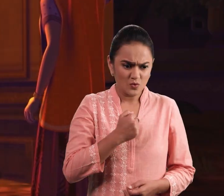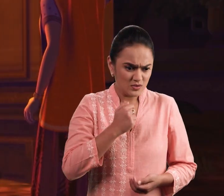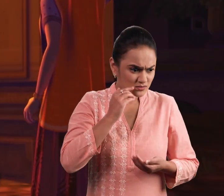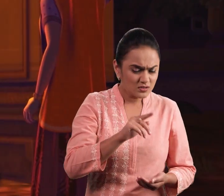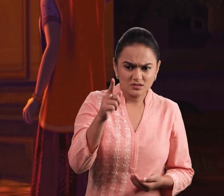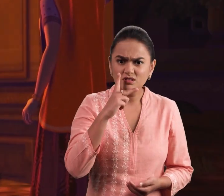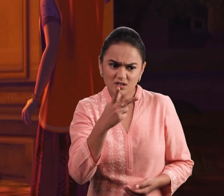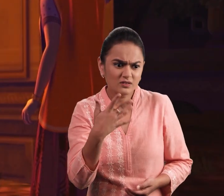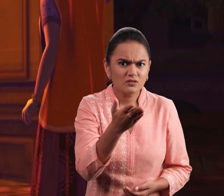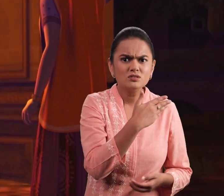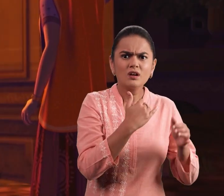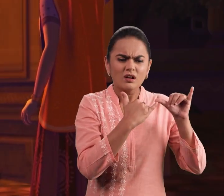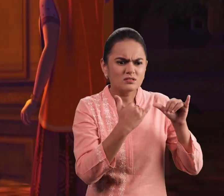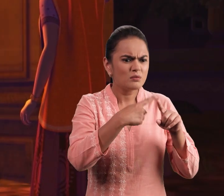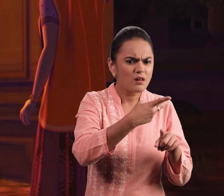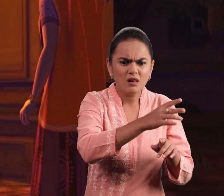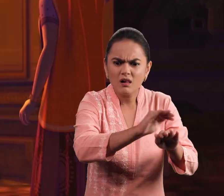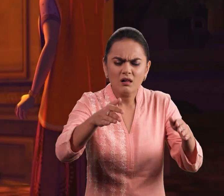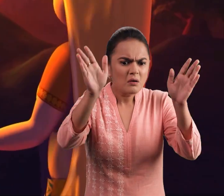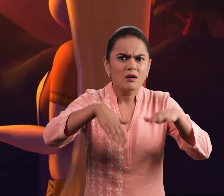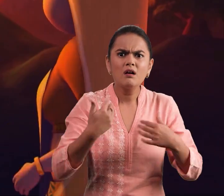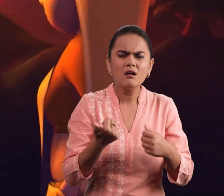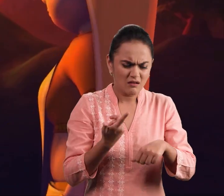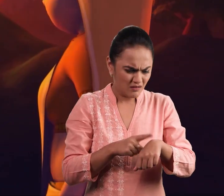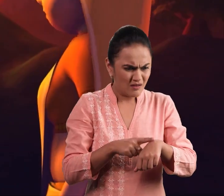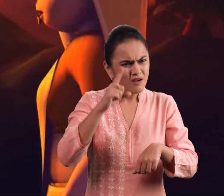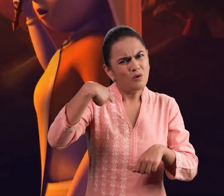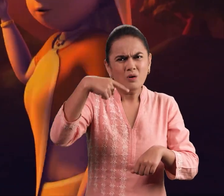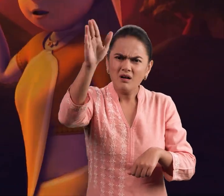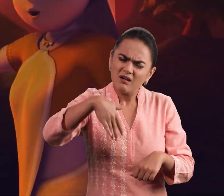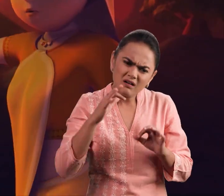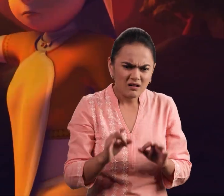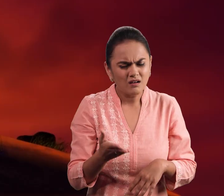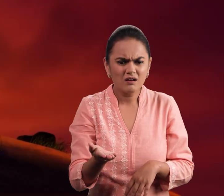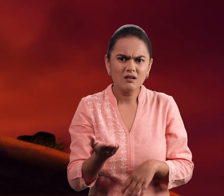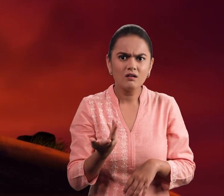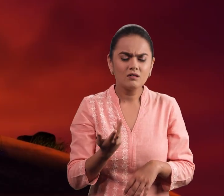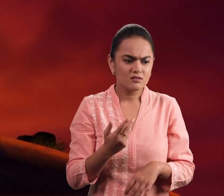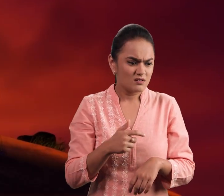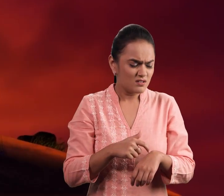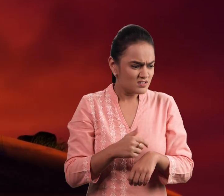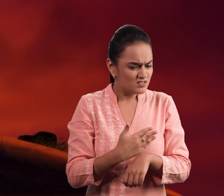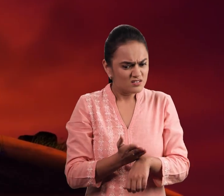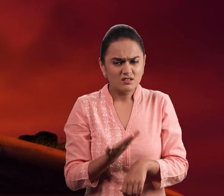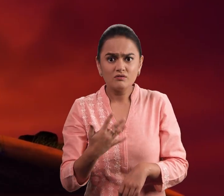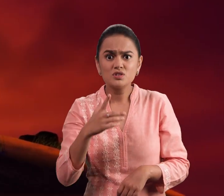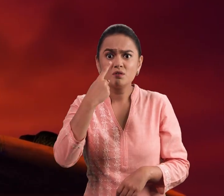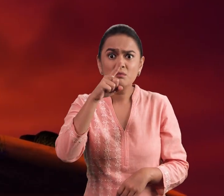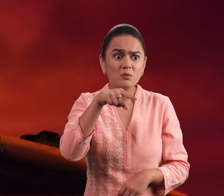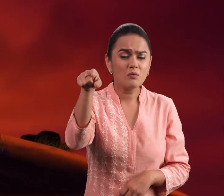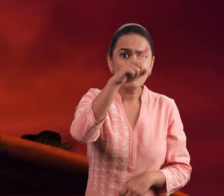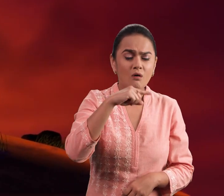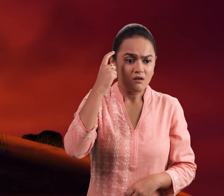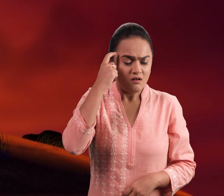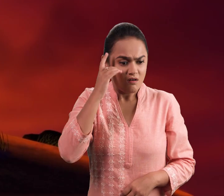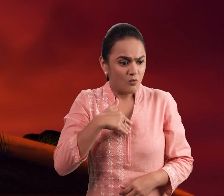तुमने मेरे पुत्र को कहीं देखा? कृष्ण और बाकी बच्चे अभी तक नहीं लौटे। अब तक तो उन्हें लौट आना चाहिए था। बड़ी देर हो गई है और